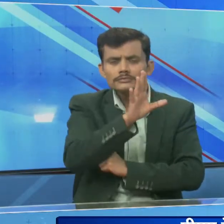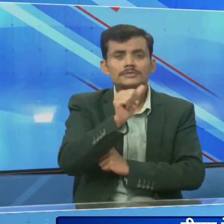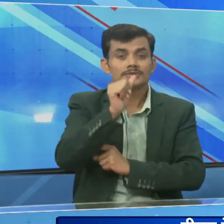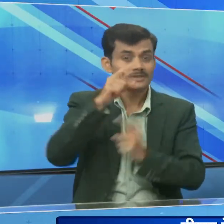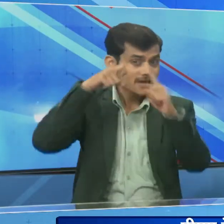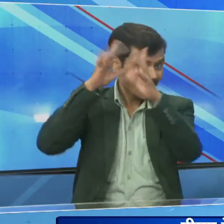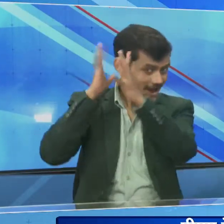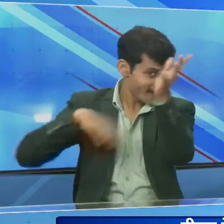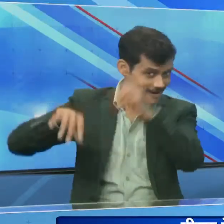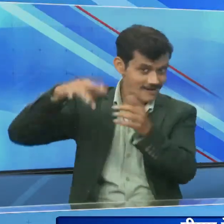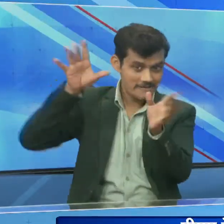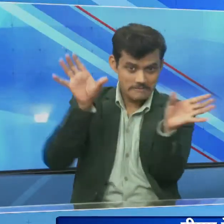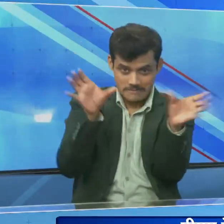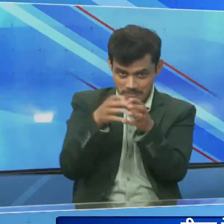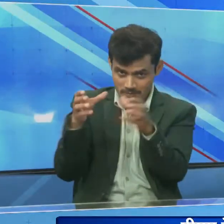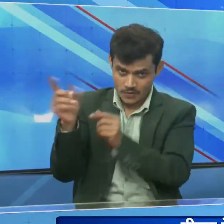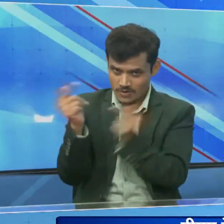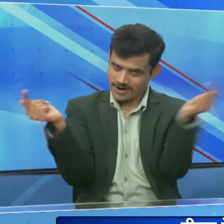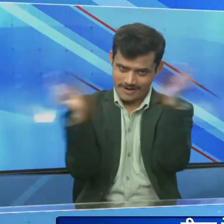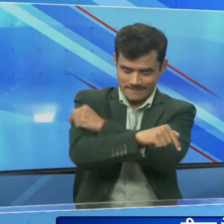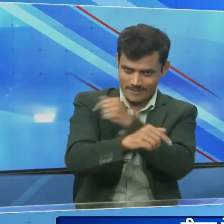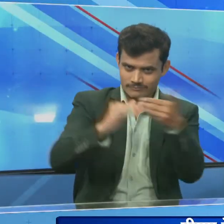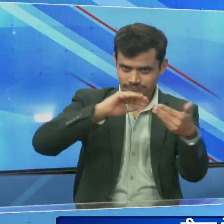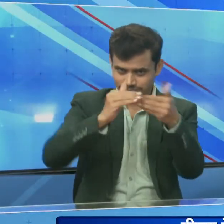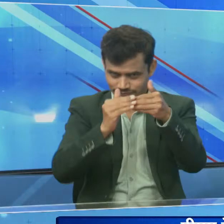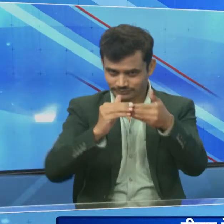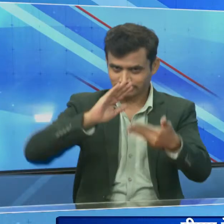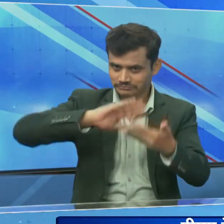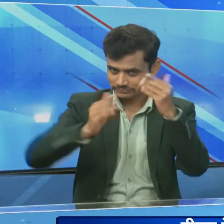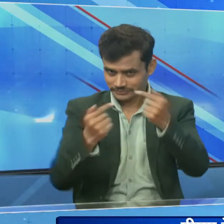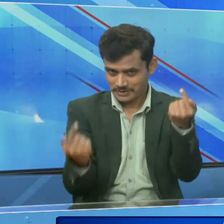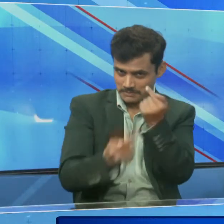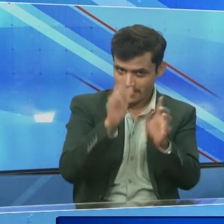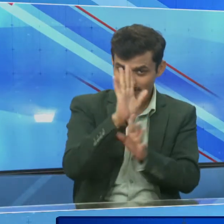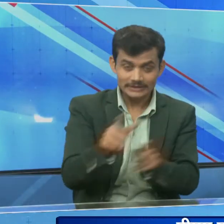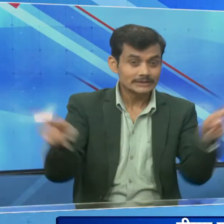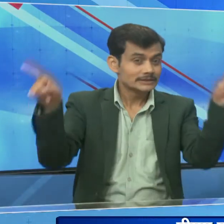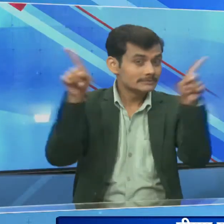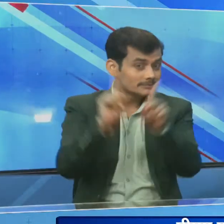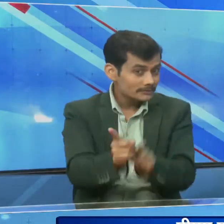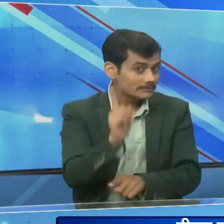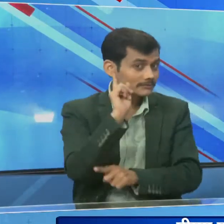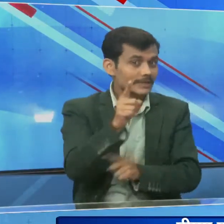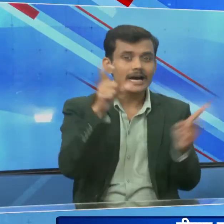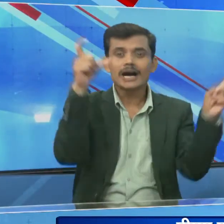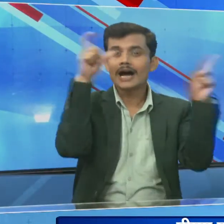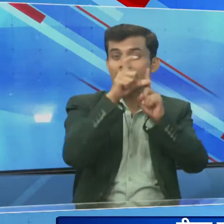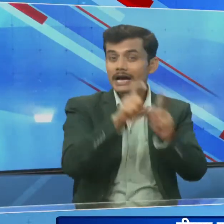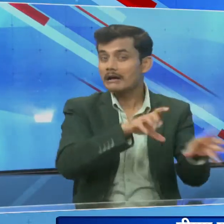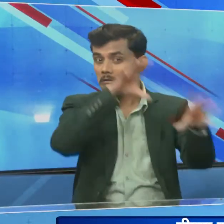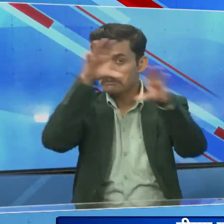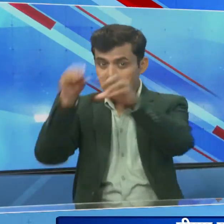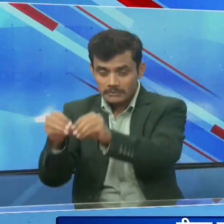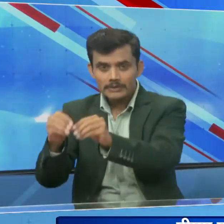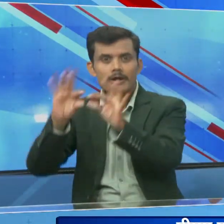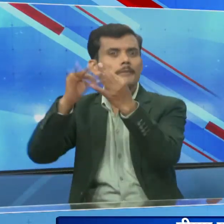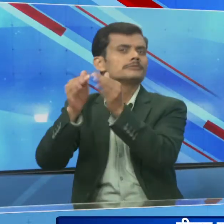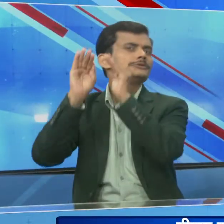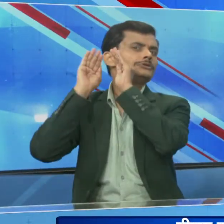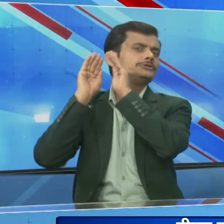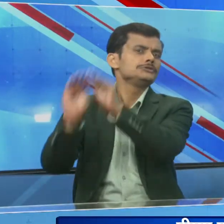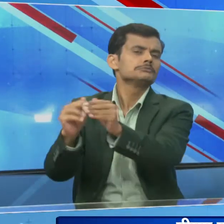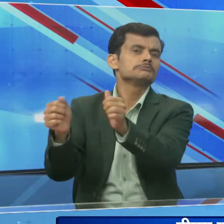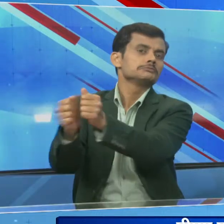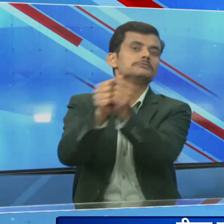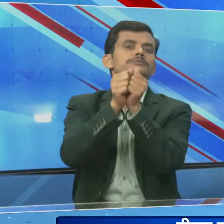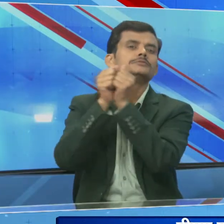दोनों गठबंधन एक दूसरे के खिलाफ चुनाव लड़ रहे हैं, जबकि दिल्ली में वो एक दूसरे के साथ परिवारवाद को बढ़ावा देने के